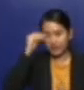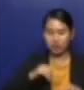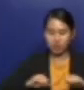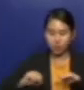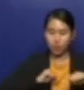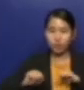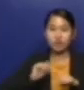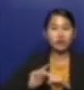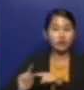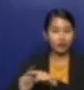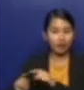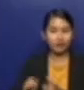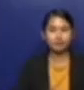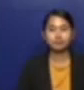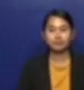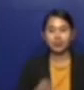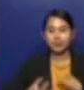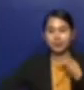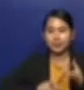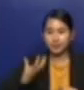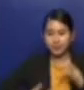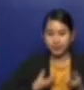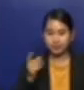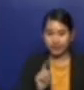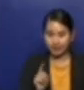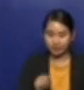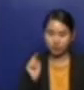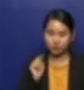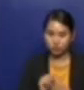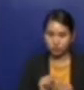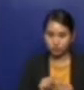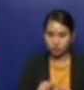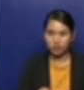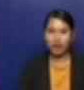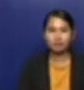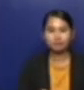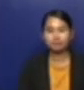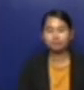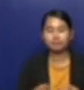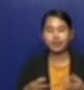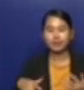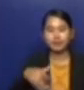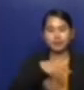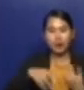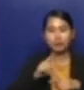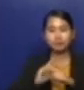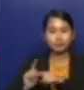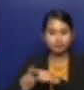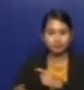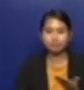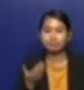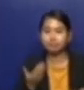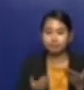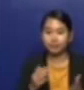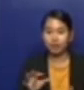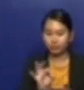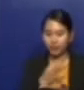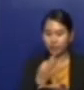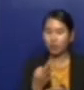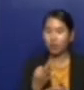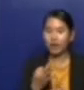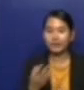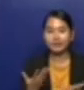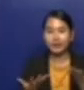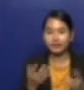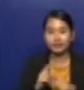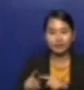นเป็นการแสดงออกทั้งในพื้นที่สาธารณะและทางสื่อสังคมออนไลน์จะให้เกิดการเปลี่ยน